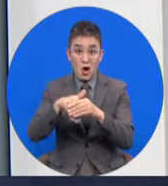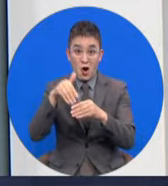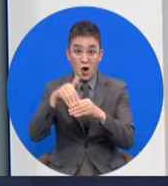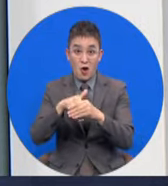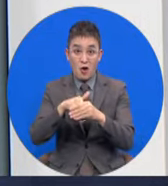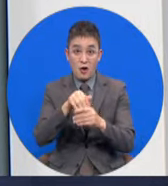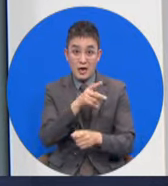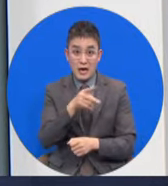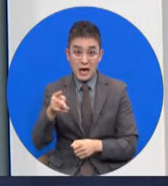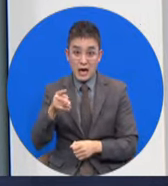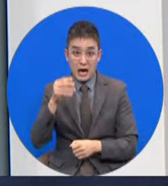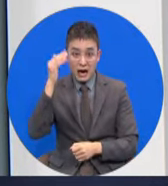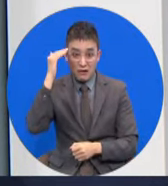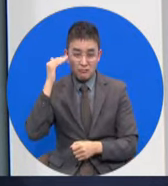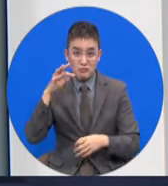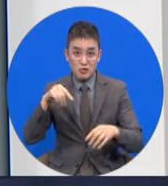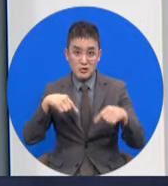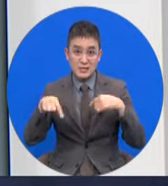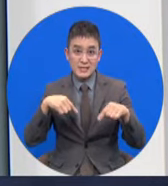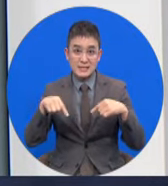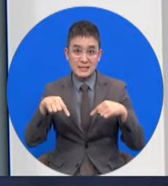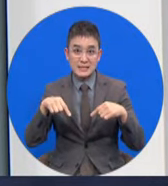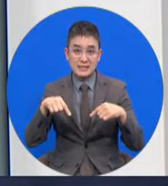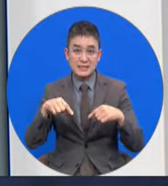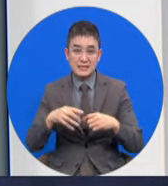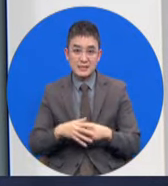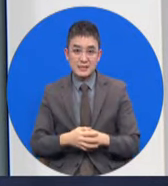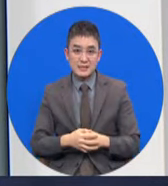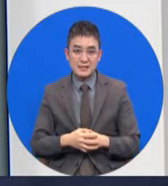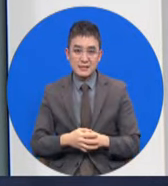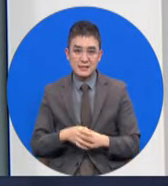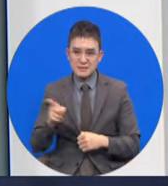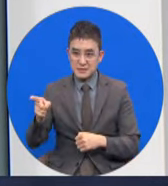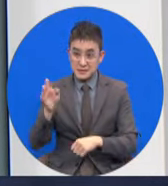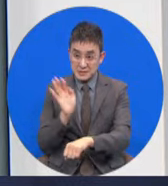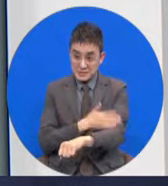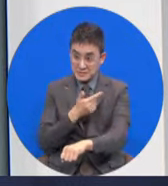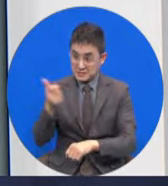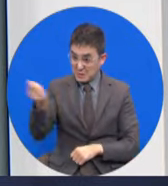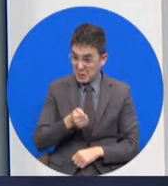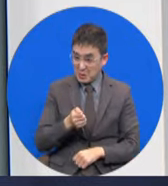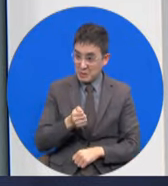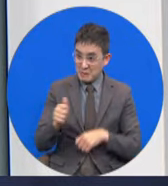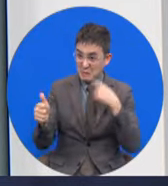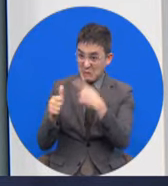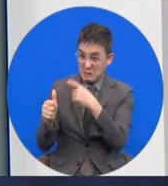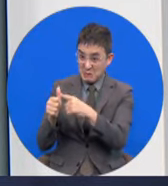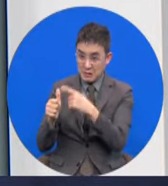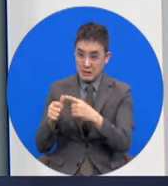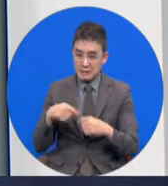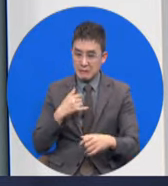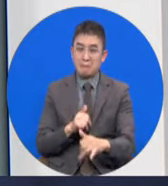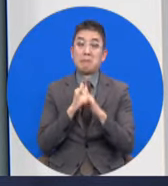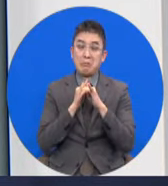특히 한국 정치가 실축 정치, 남의 실축에 의해서 자기가 꼴을 먹는,